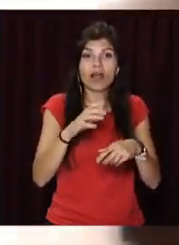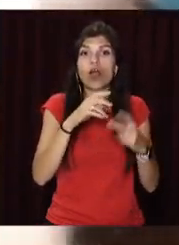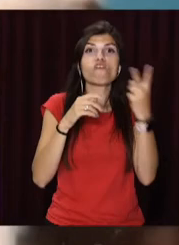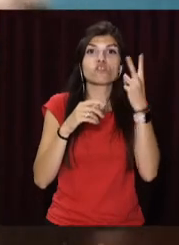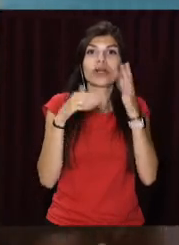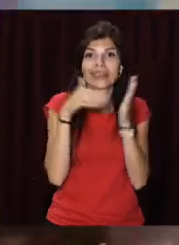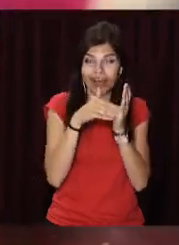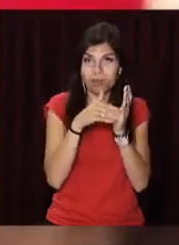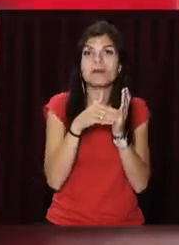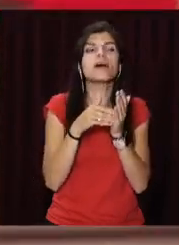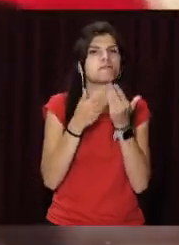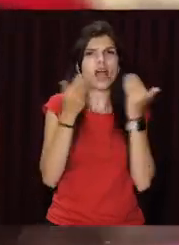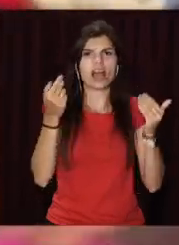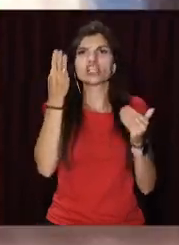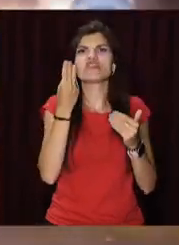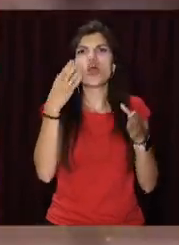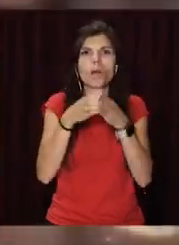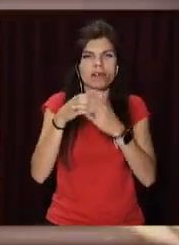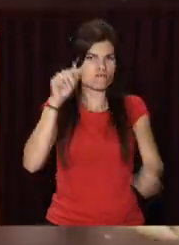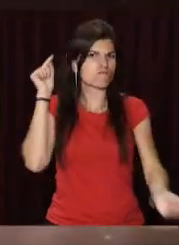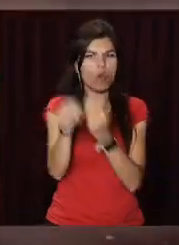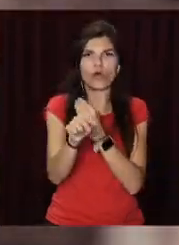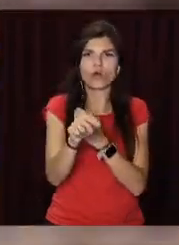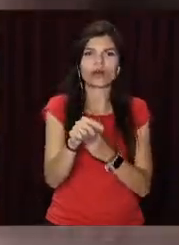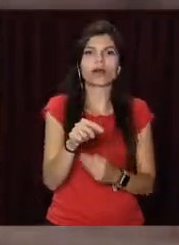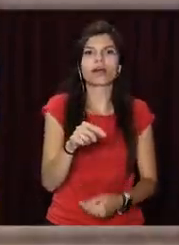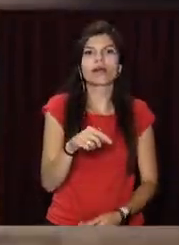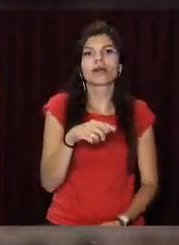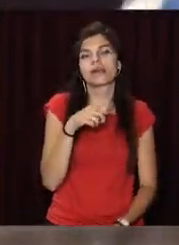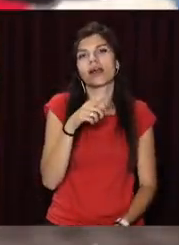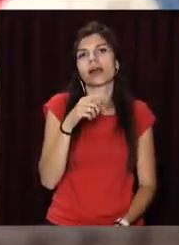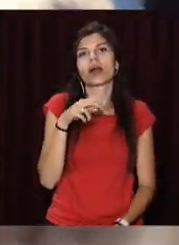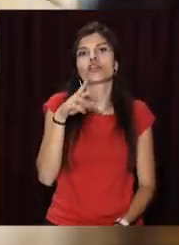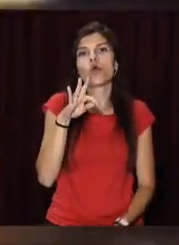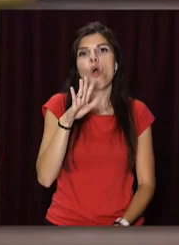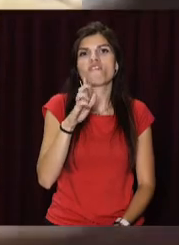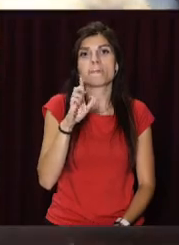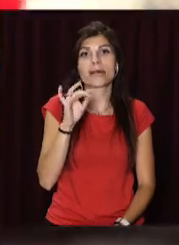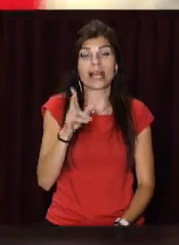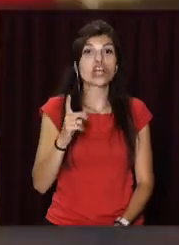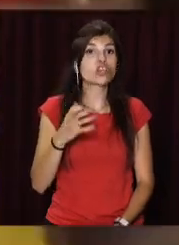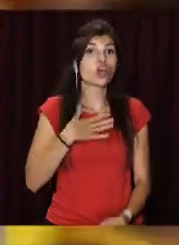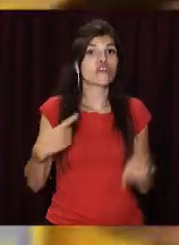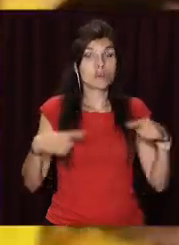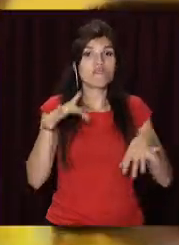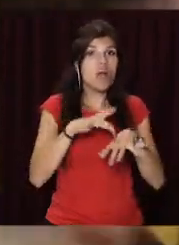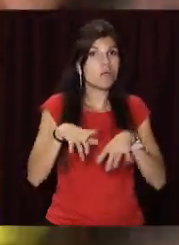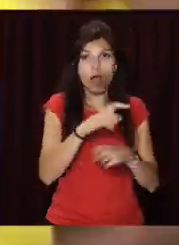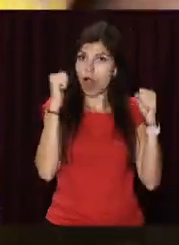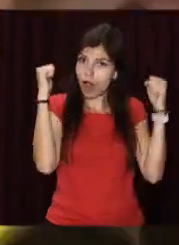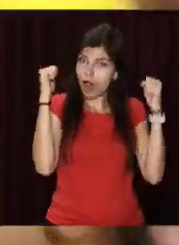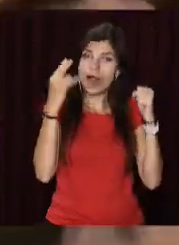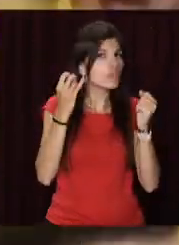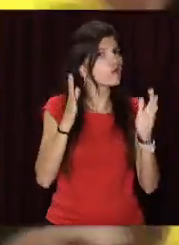овертаймі вирішальний м'яч у ворота шведської команди закотив форвард Дніпра-1 Артем Довбик. За наших футболістів фани вболівали не лише